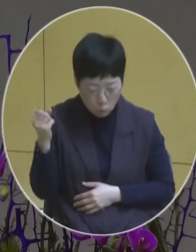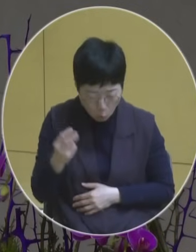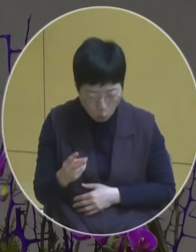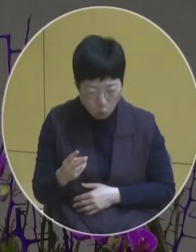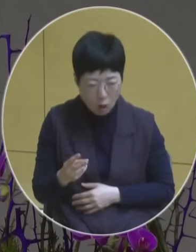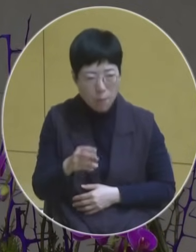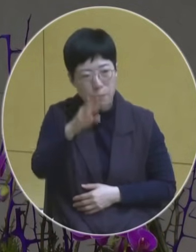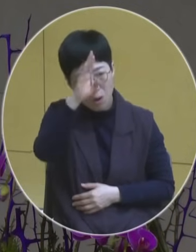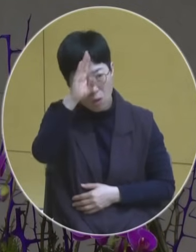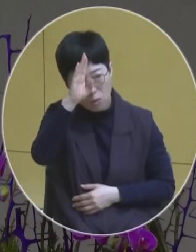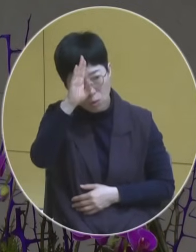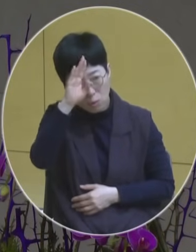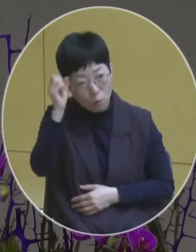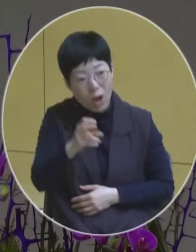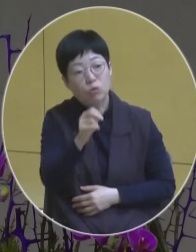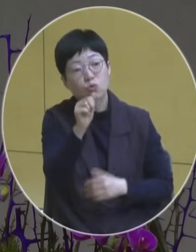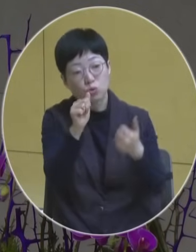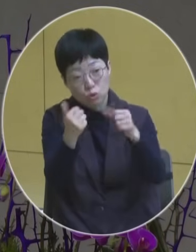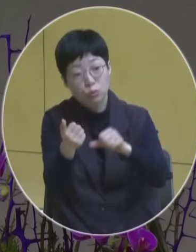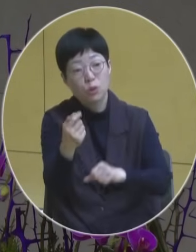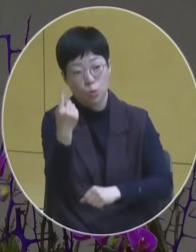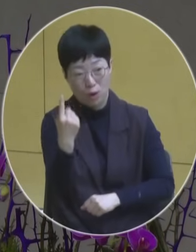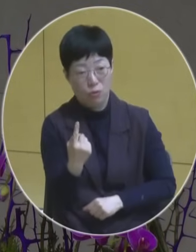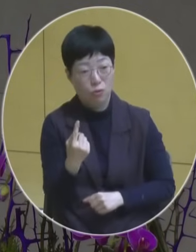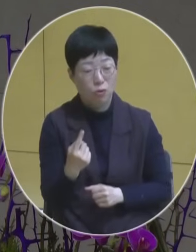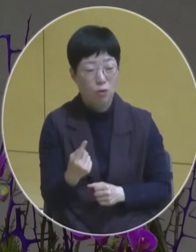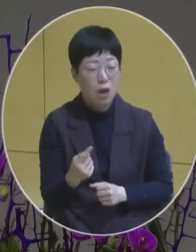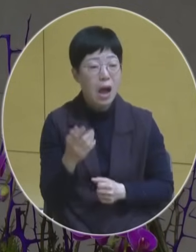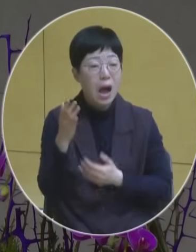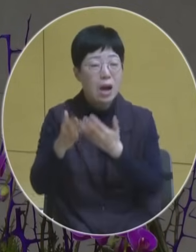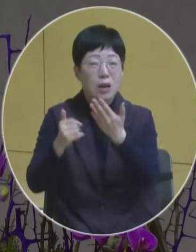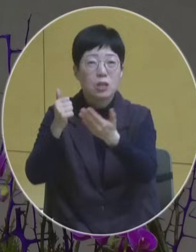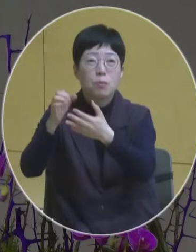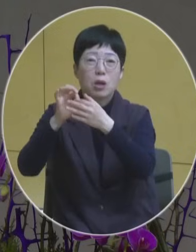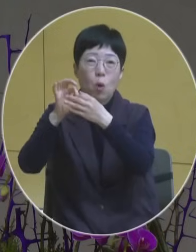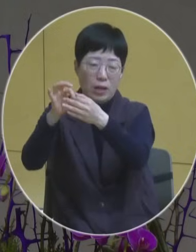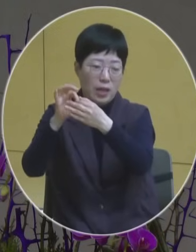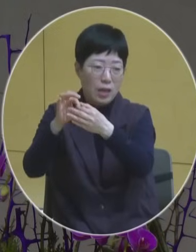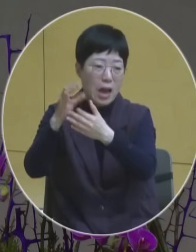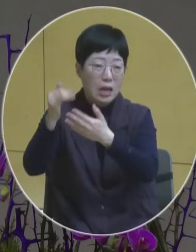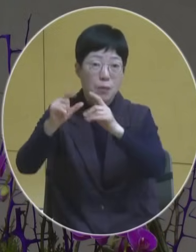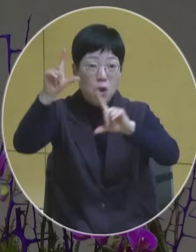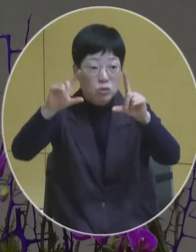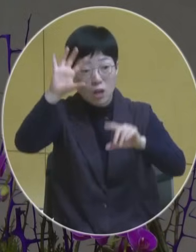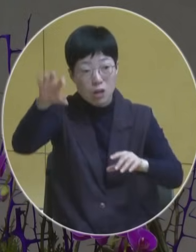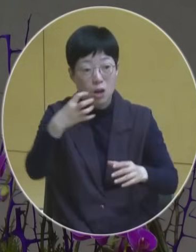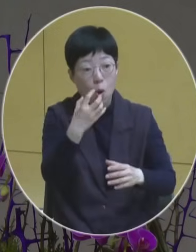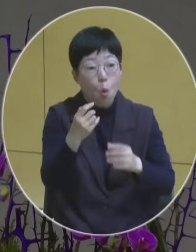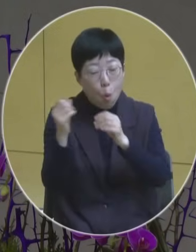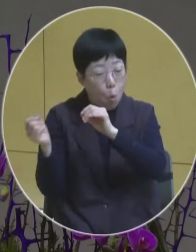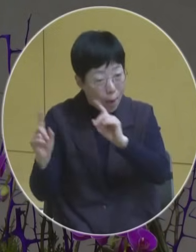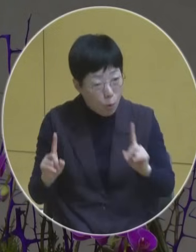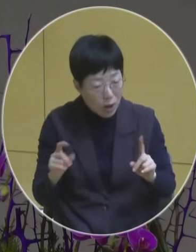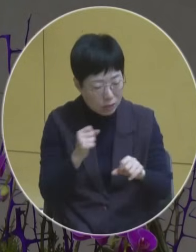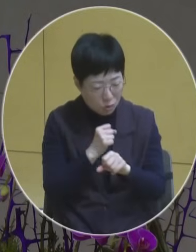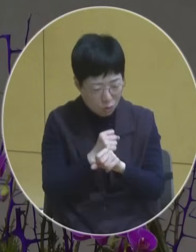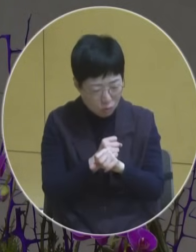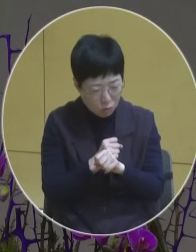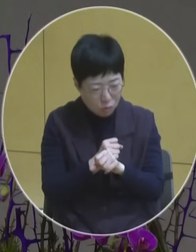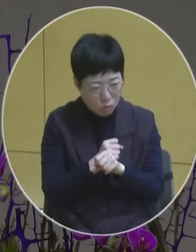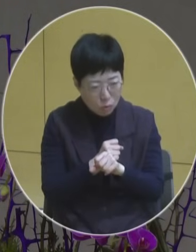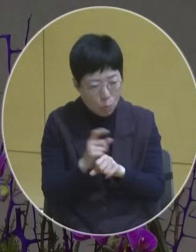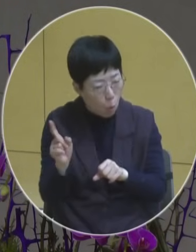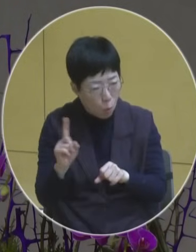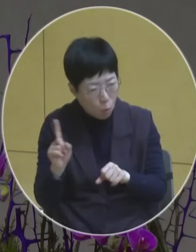그리고 병과 죽음을 만들어내죠. 그런데 하나님과의 관계, 하나님의 형상을 회복하는 것, 우리가 하나님의